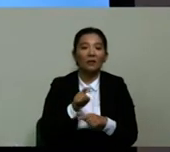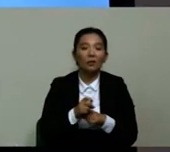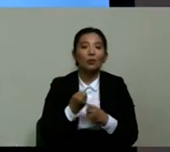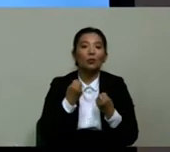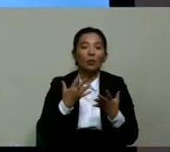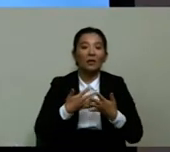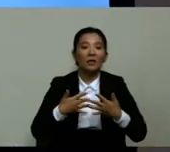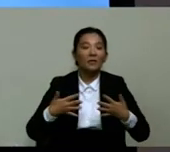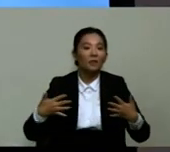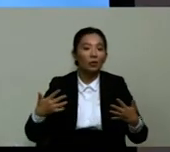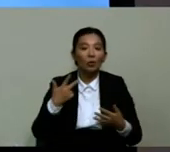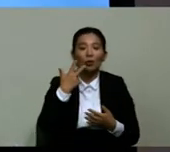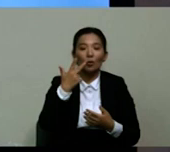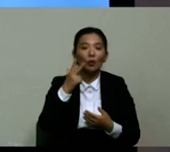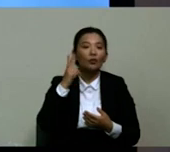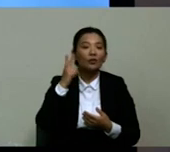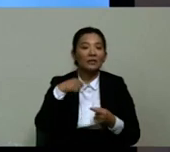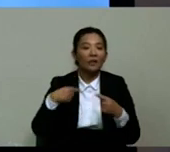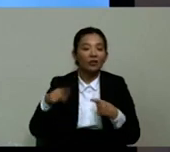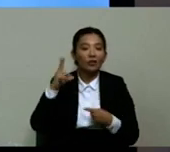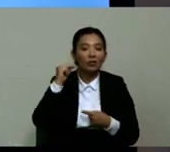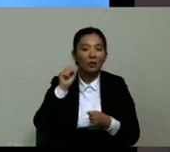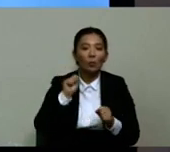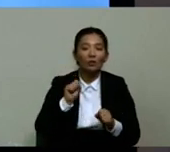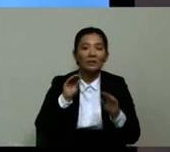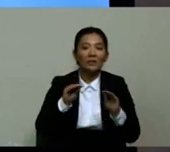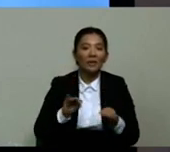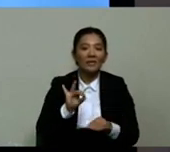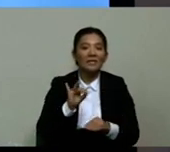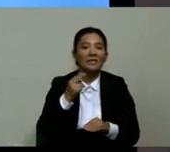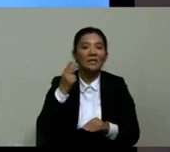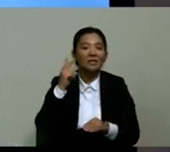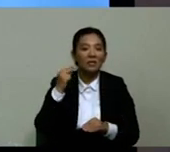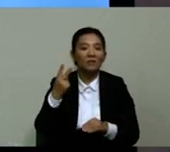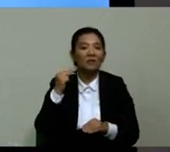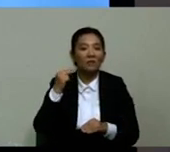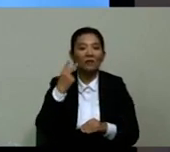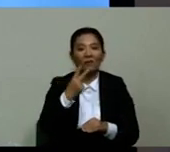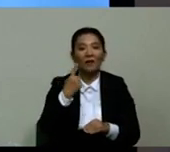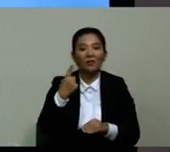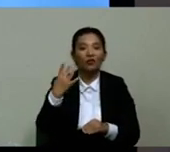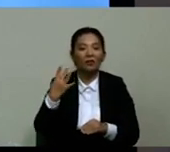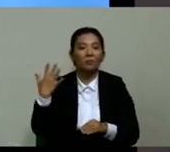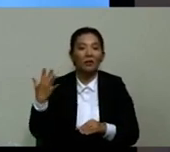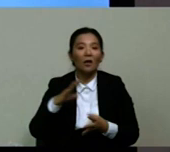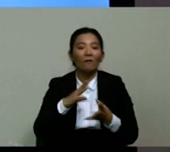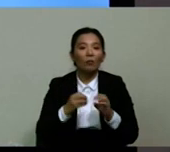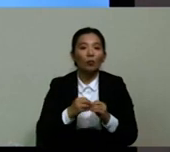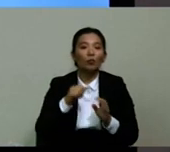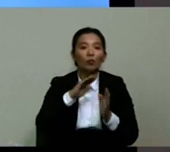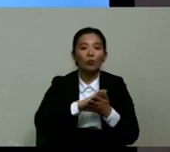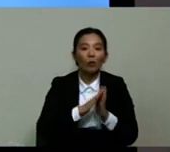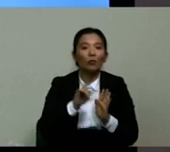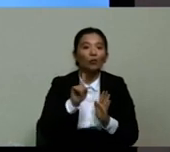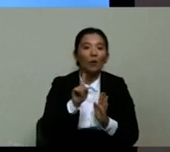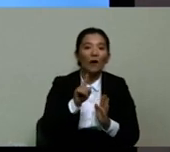Сколько различных трехзначных чисел можно составить из цифр 1, 2, 3, 4, 5, при условии,